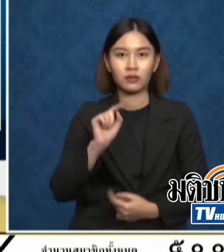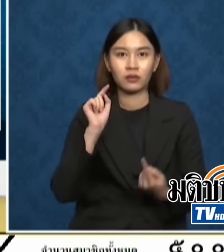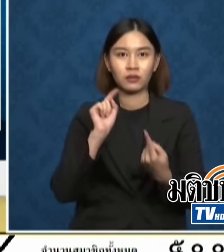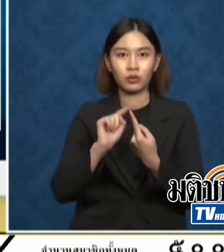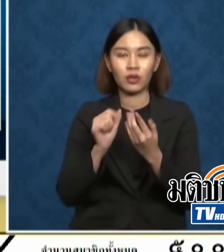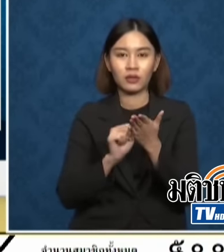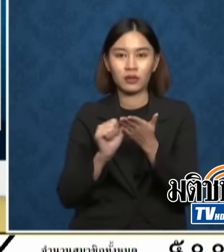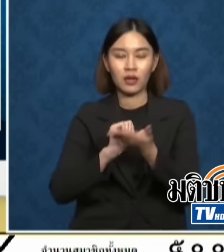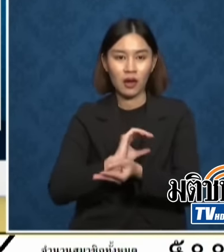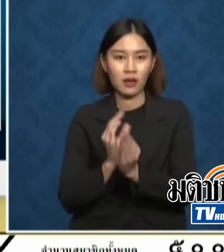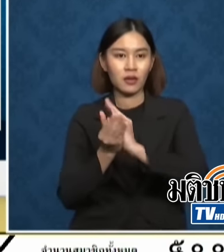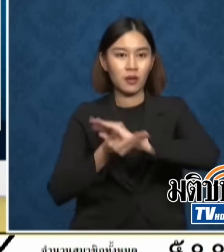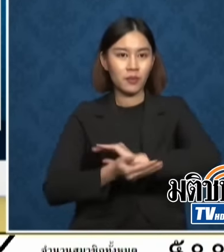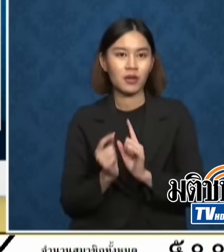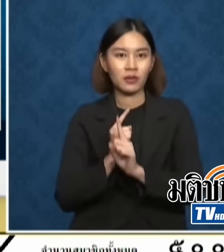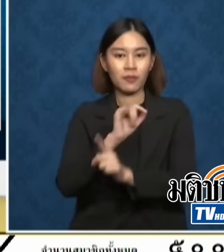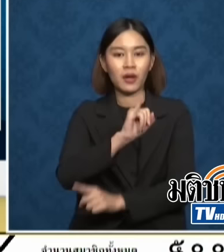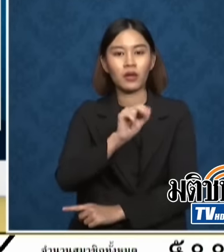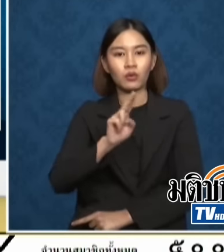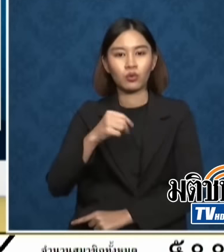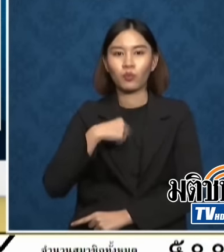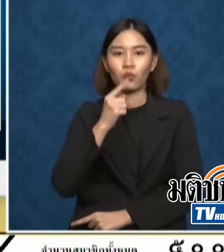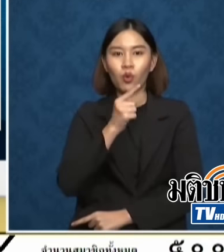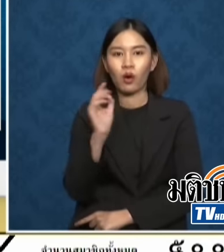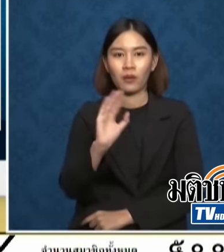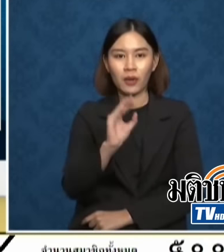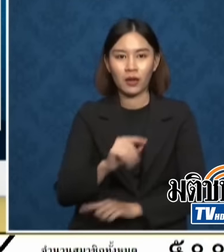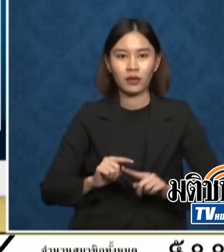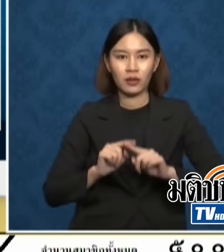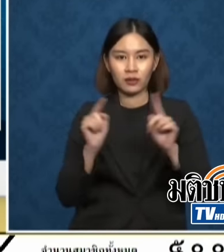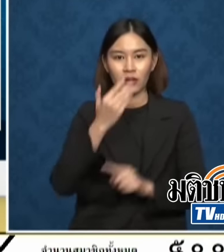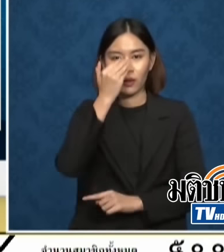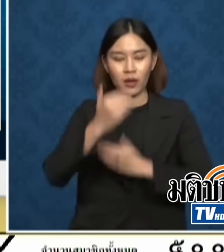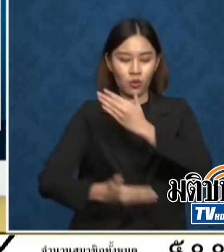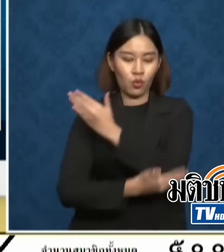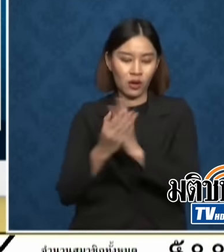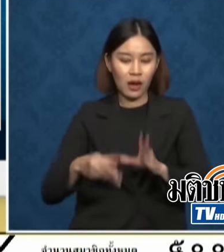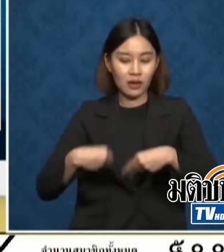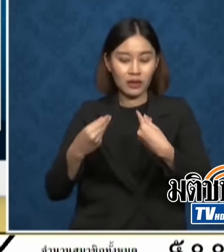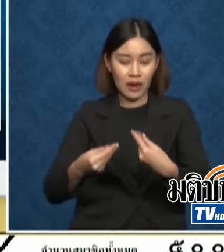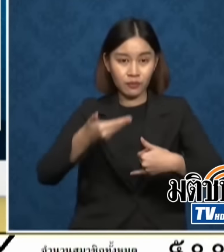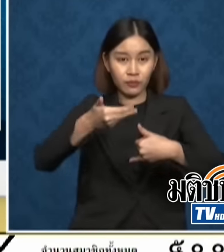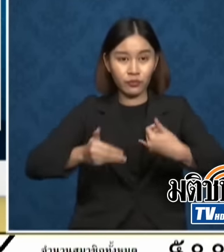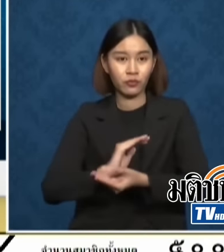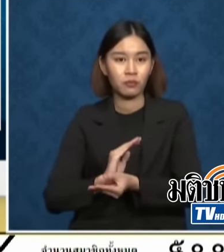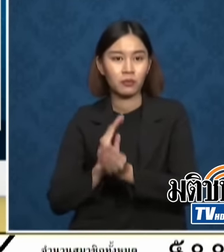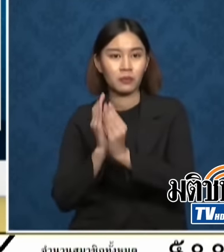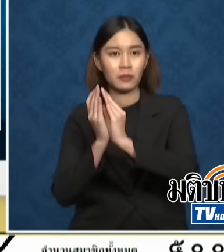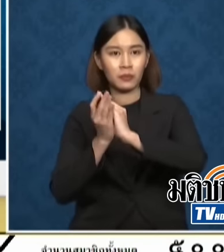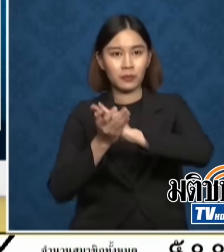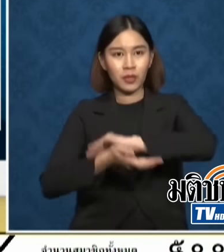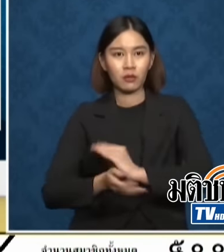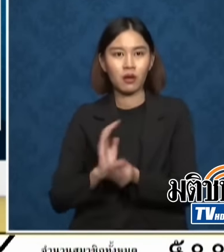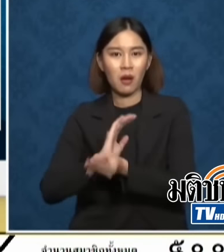ที่จะต้องปรับตัวตาม IUU เขาไม่ได้ว่าอะไรเพียงแต่ว่ามันต้องให้โอกาสเขาปรับตัวไม่ใช่ว่า